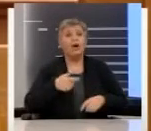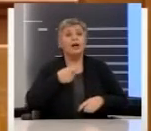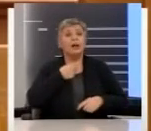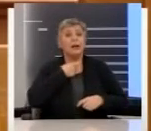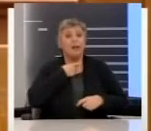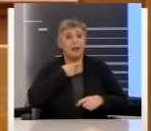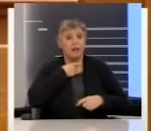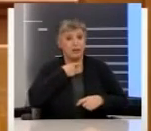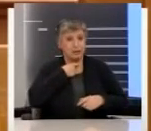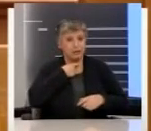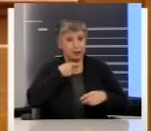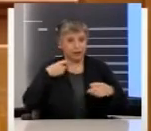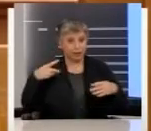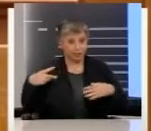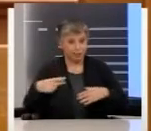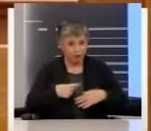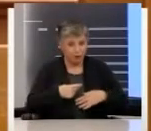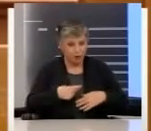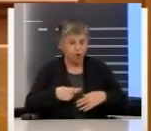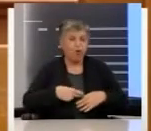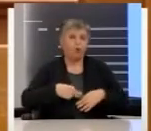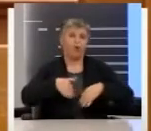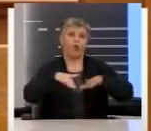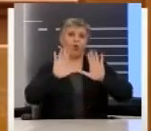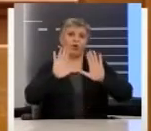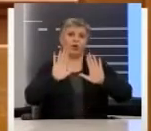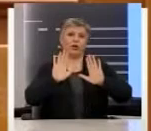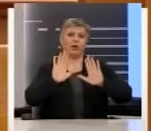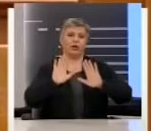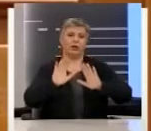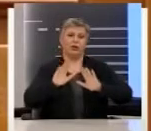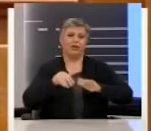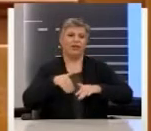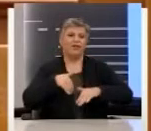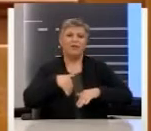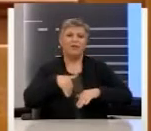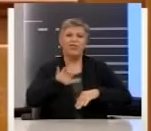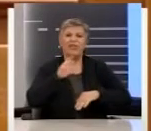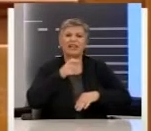δεν χρειάζεται χειρουργική επέμβαση, ούτε καν